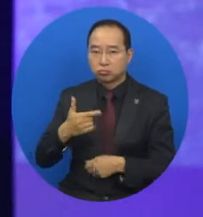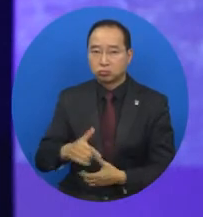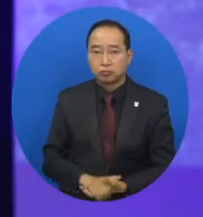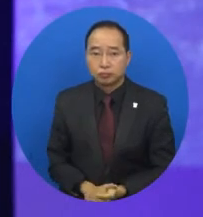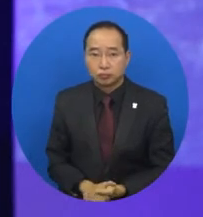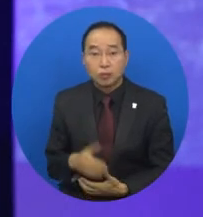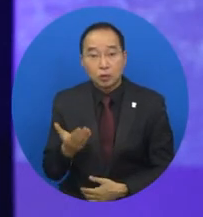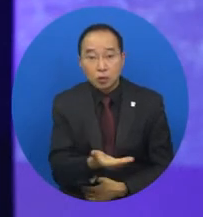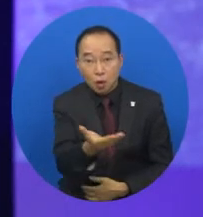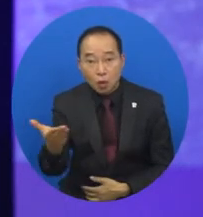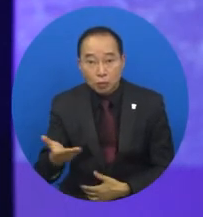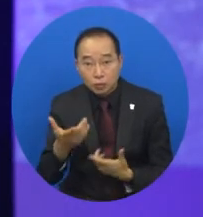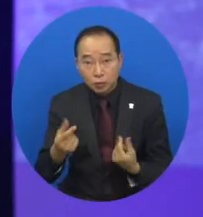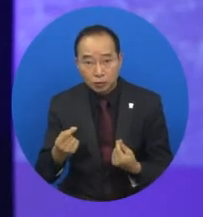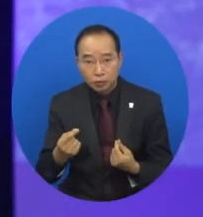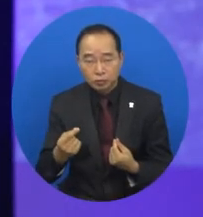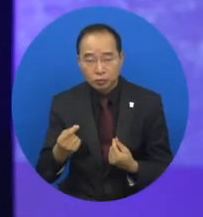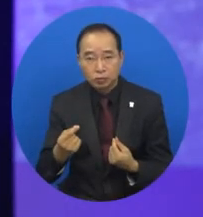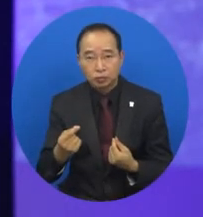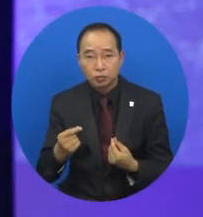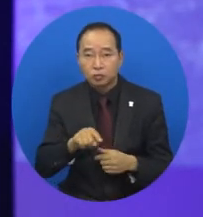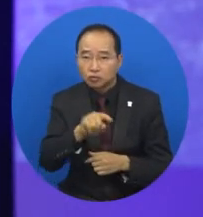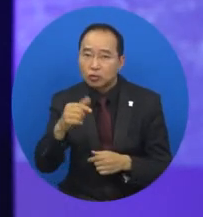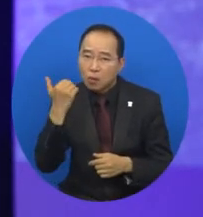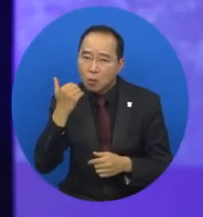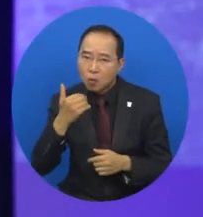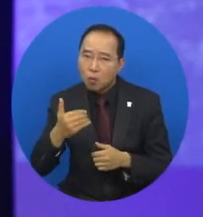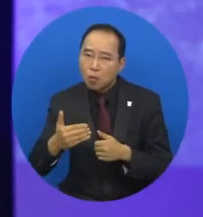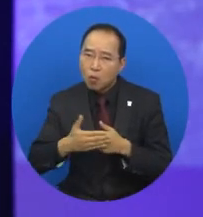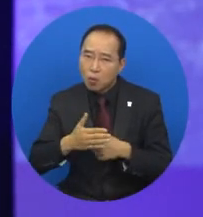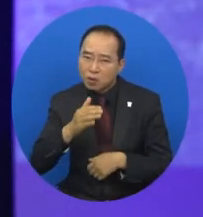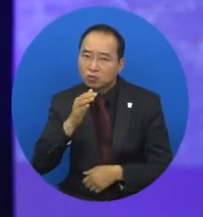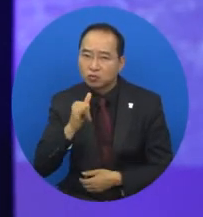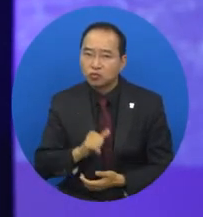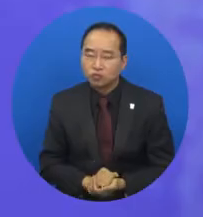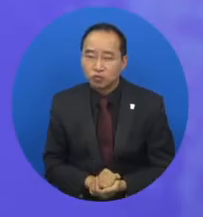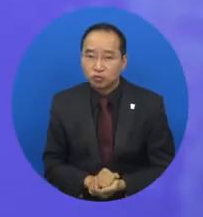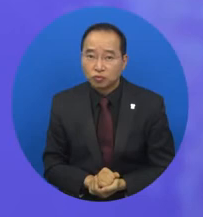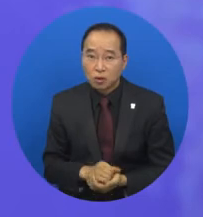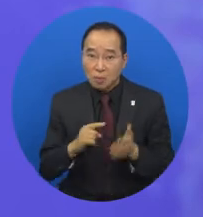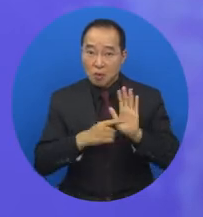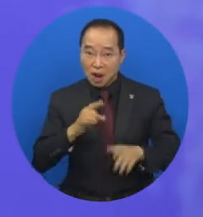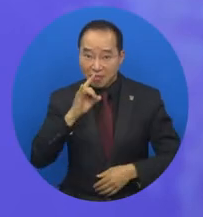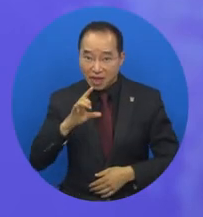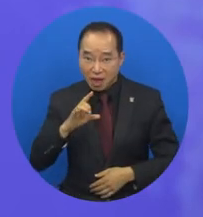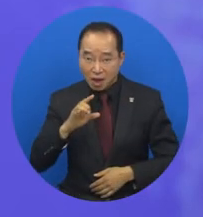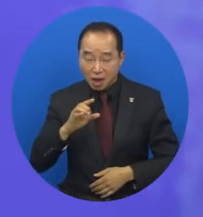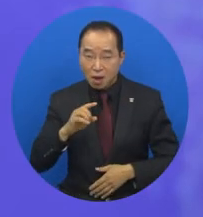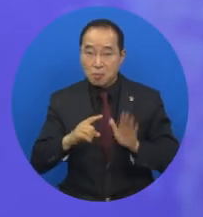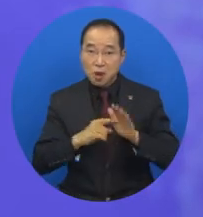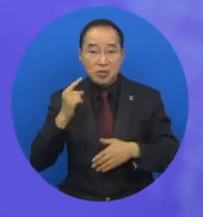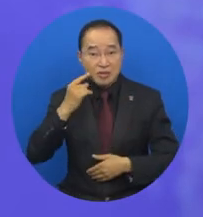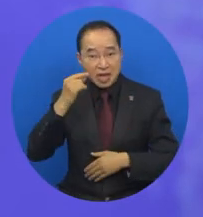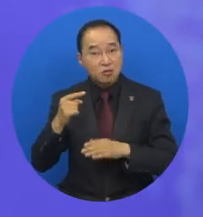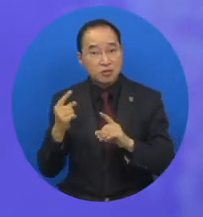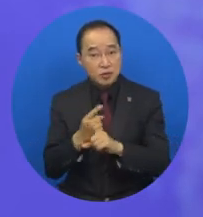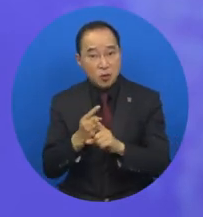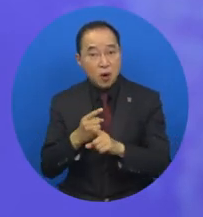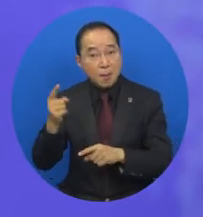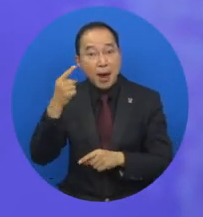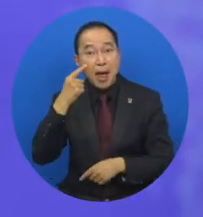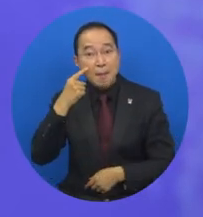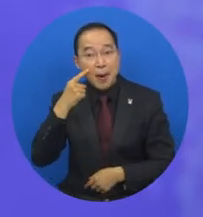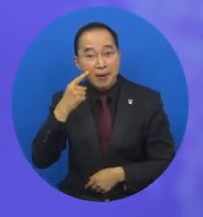작용하고 있습니다. 여러분들도 그런 멘토가 있을 것입니다. 혹시 잘 안 될 때는 표현예술치료를 이용해보는 게